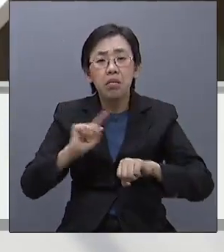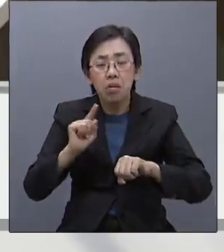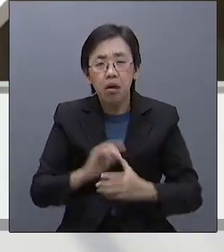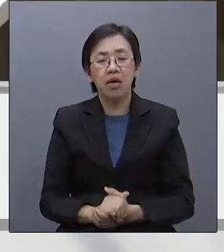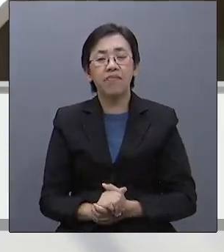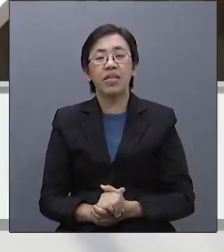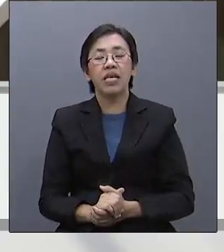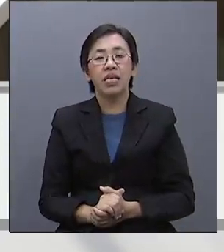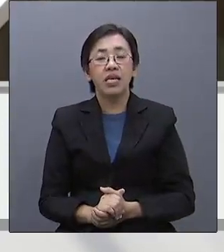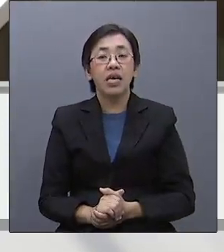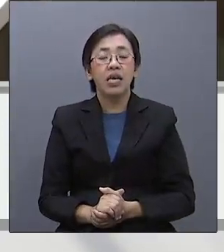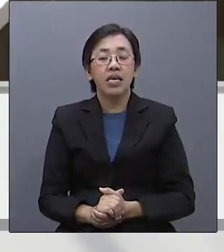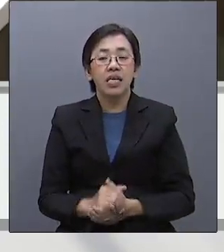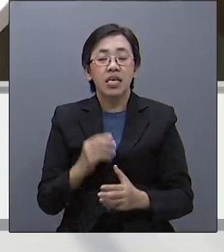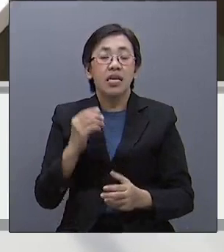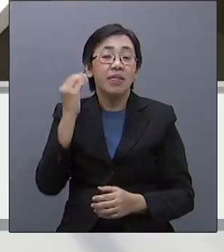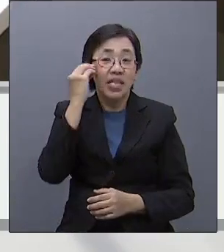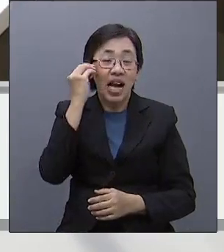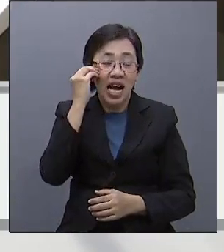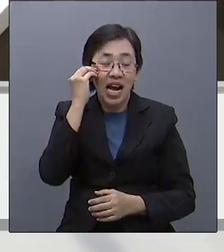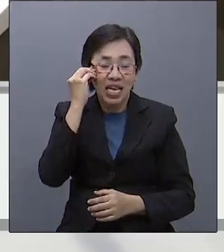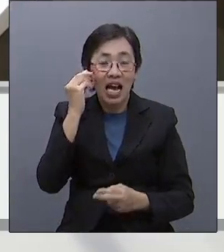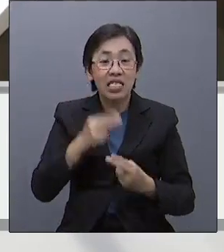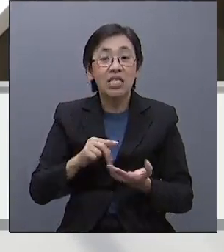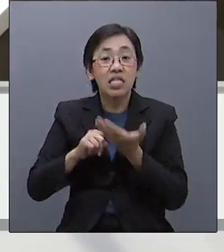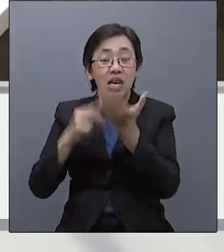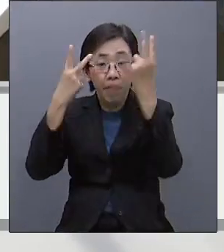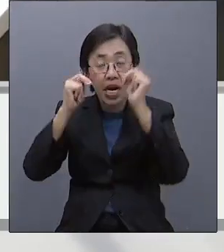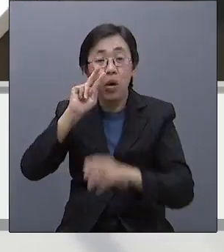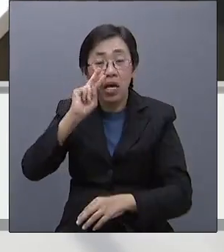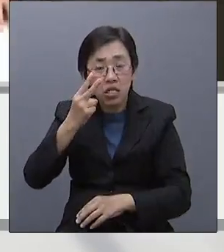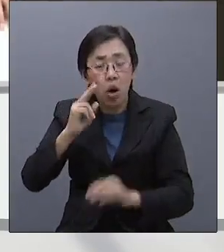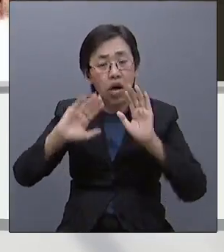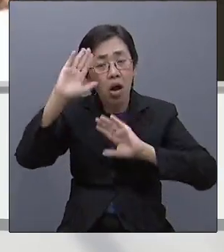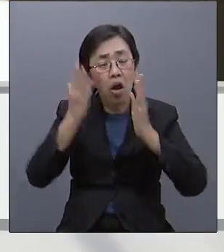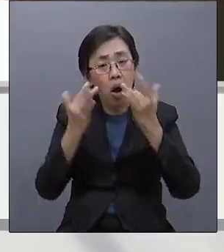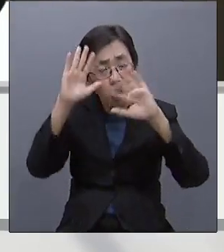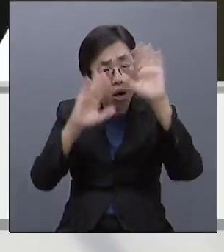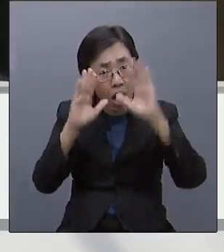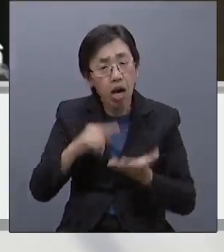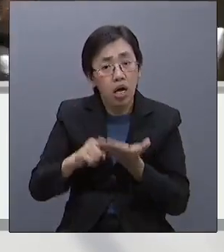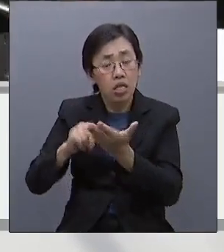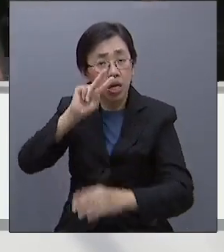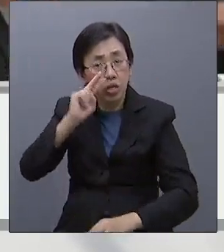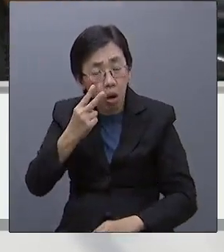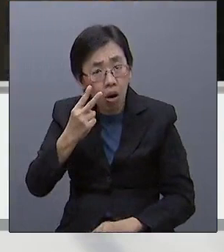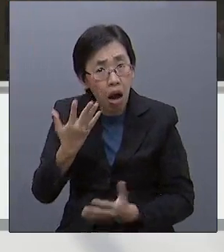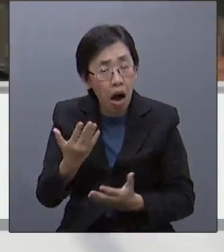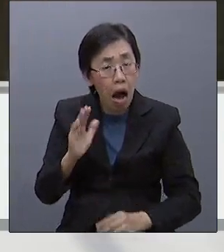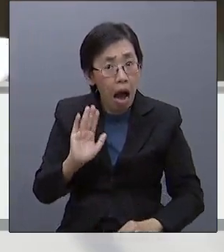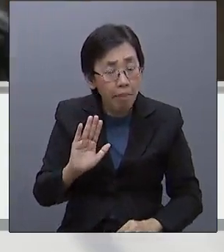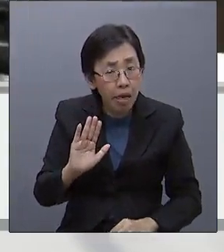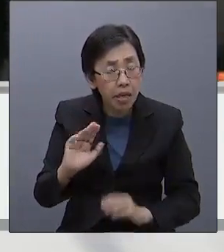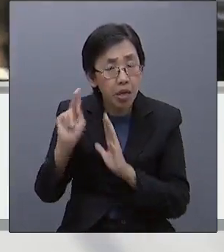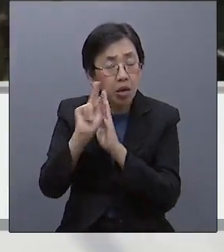ติการเสนอชื่อคุณพิธาให้สมาชิกรัฐสภาเห็นชอบแต่งตั้งเป็นนายกเนี่ยเป็นการเสนอยัตติซ้ำต้องห้ามตามข้อ